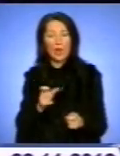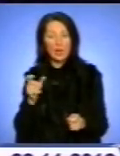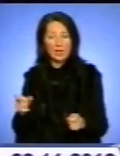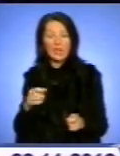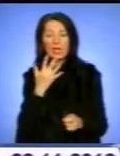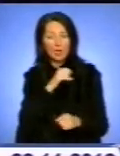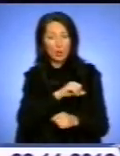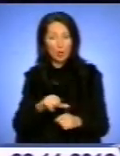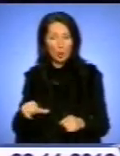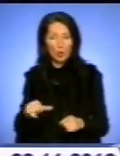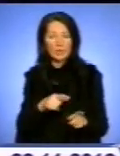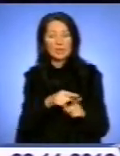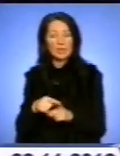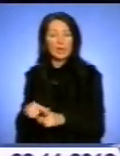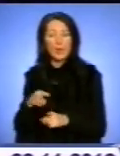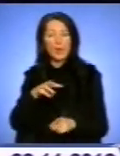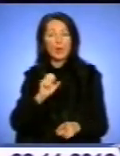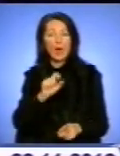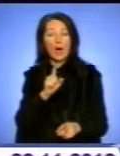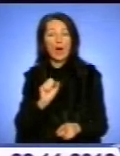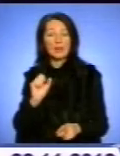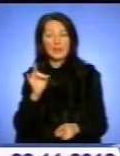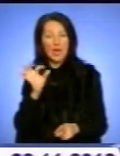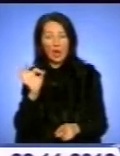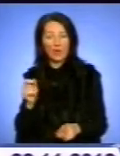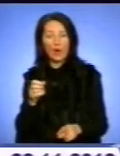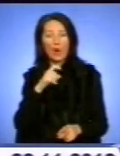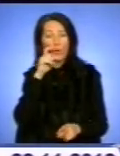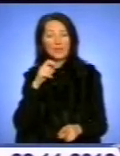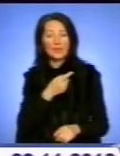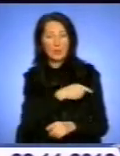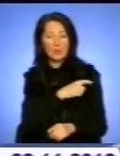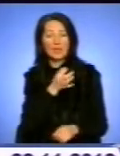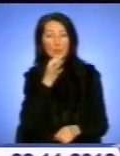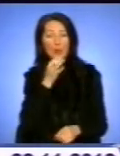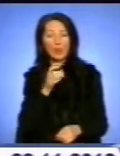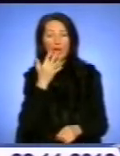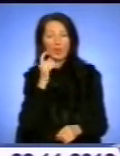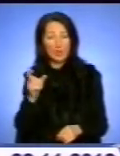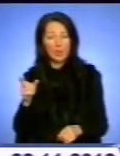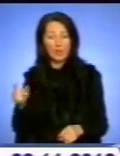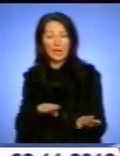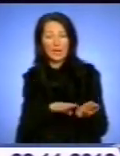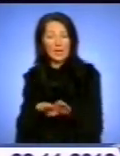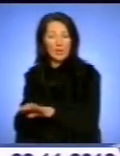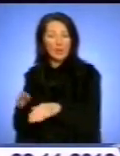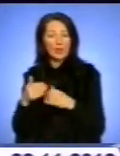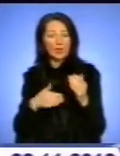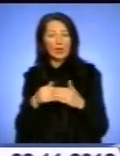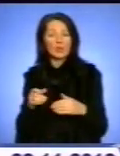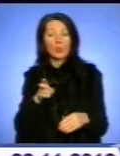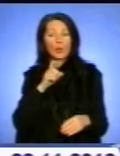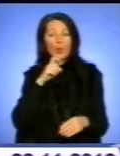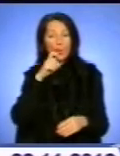За словами Миколи Азарова, українська медицина приваблює іноземців, адже рівень професіоналізму вітчизняних клінік не